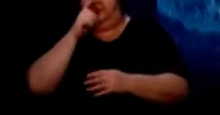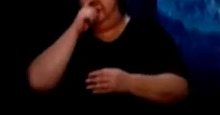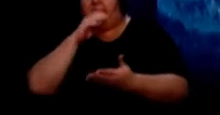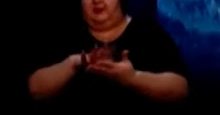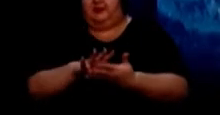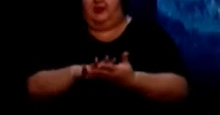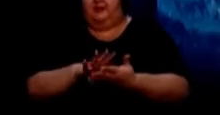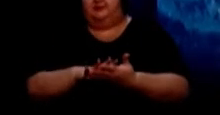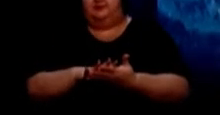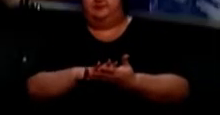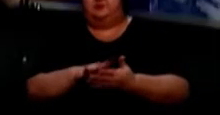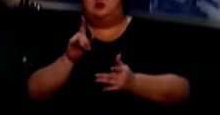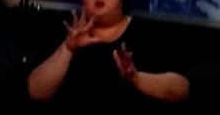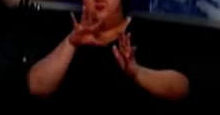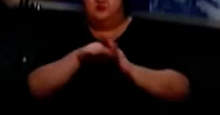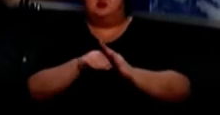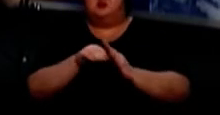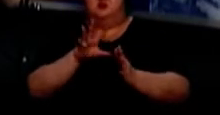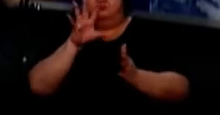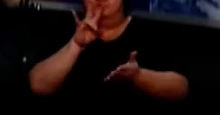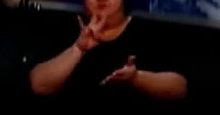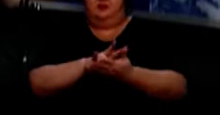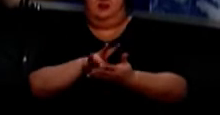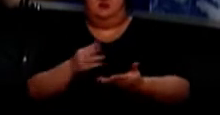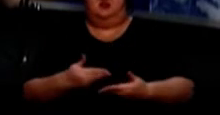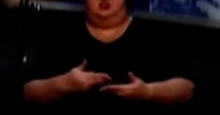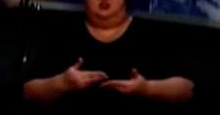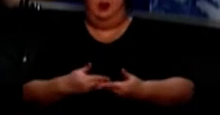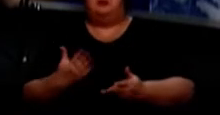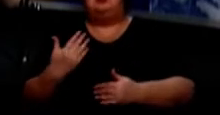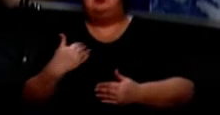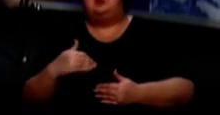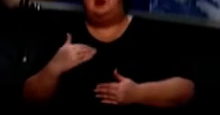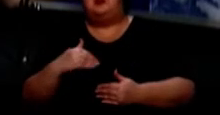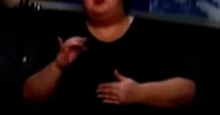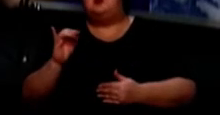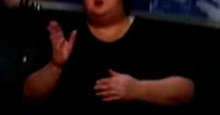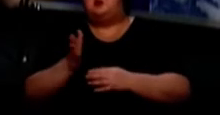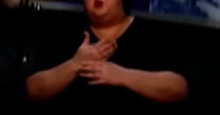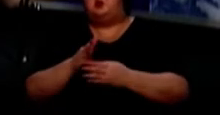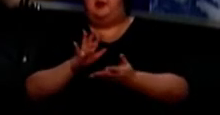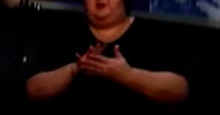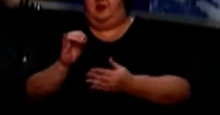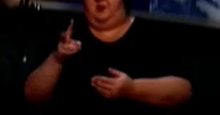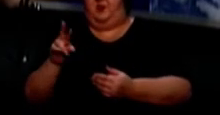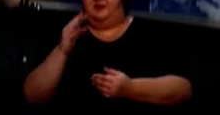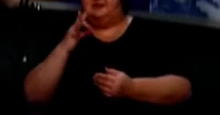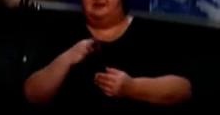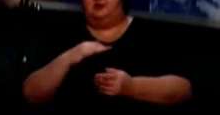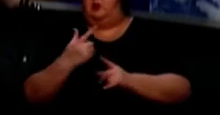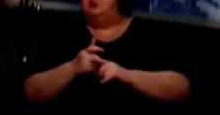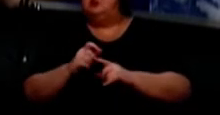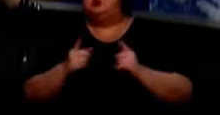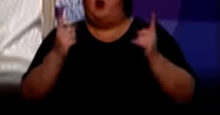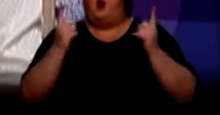це увійшло в їх життя вже і далі. Юлія, навіщо сортувати сміття, скажіть, будь ласка? Дуже глобальне